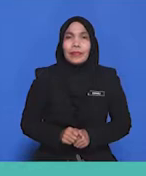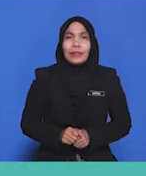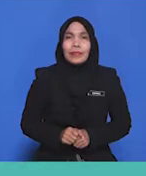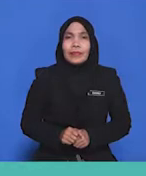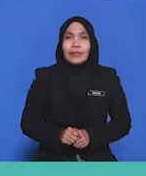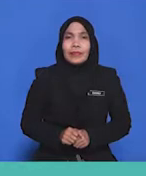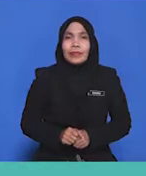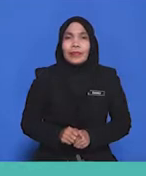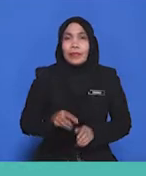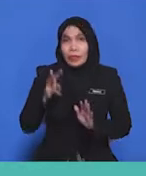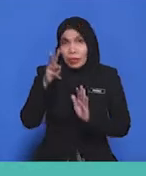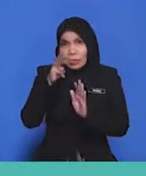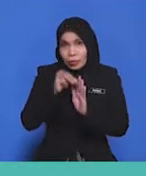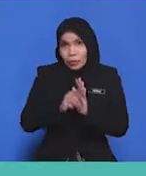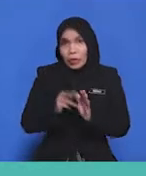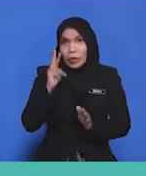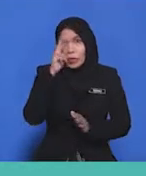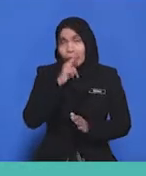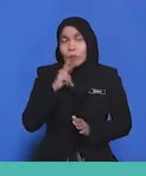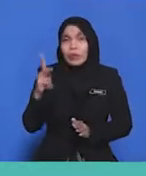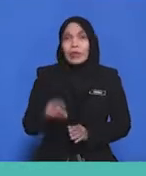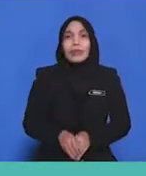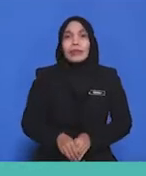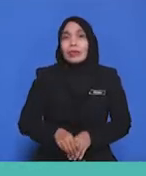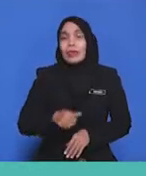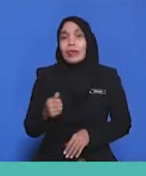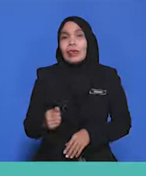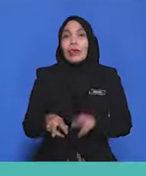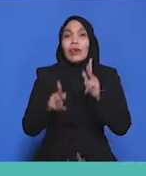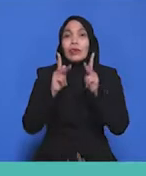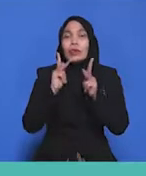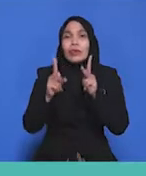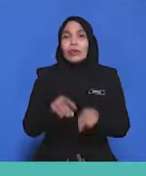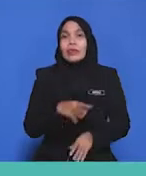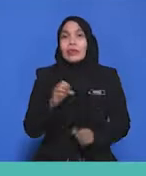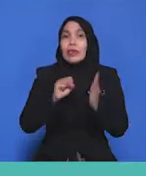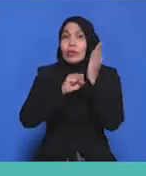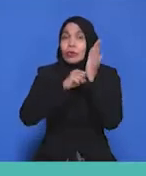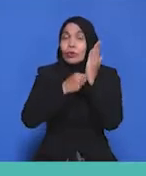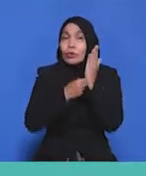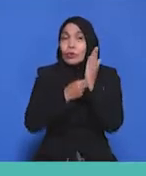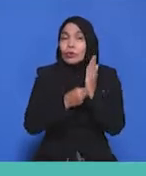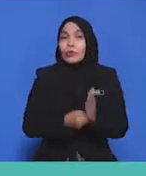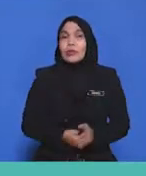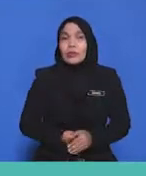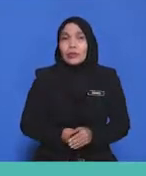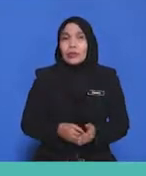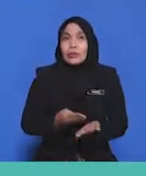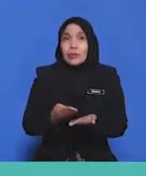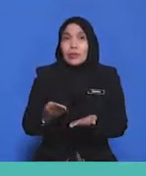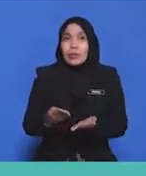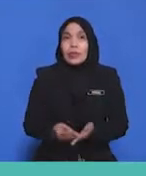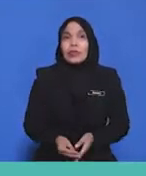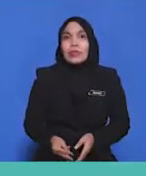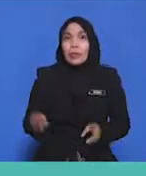Media massa juga merupakan alat komunikasi dan sumber saluran maklumat yang utama berperanan penting